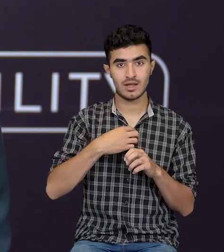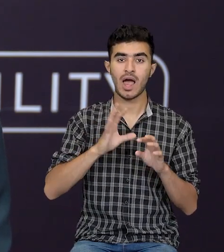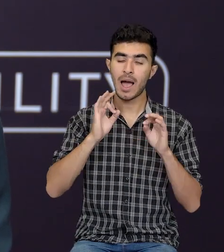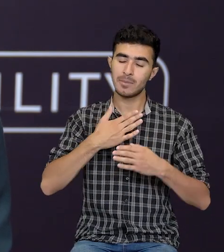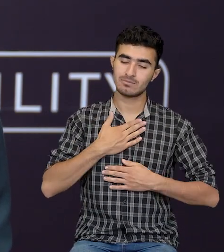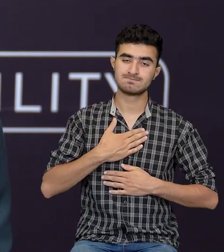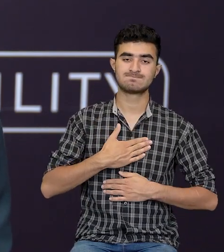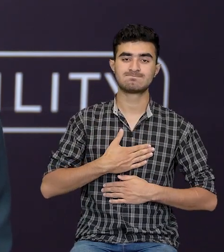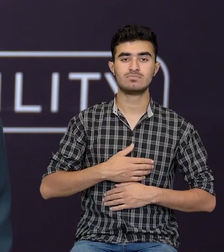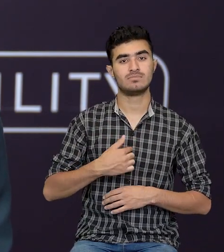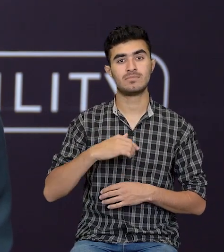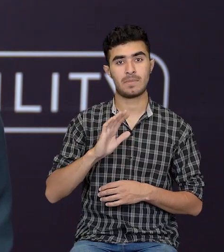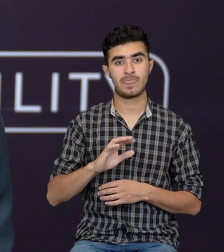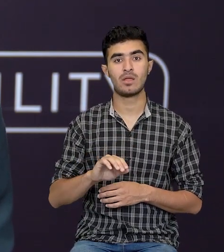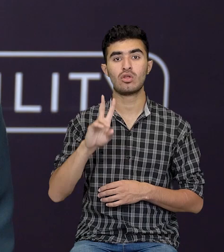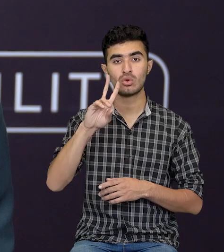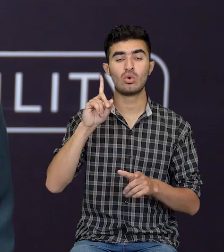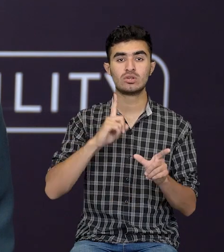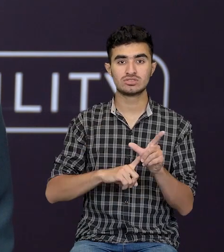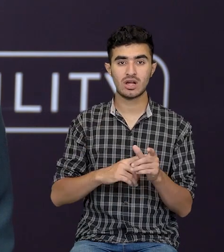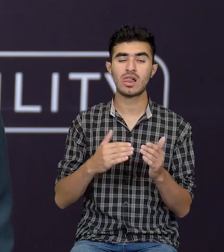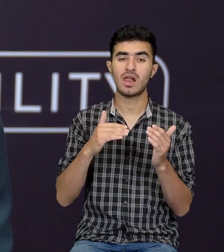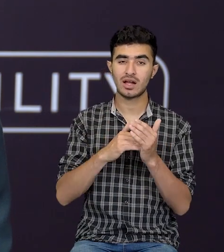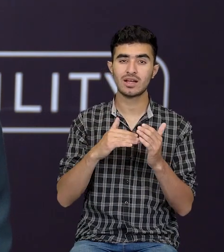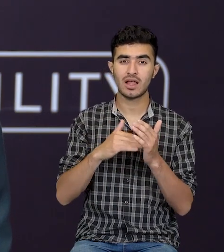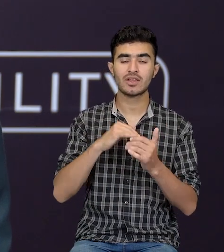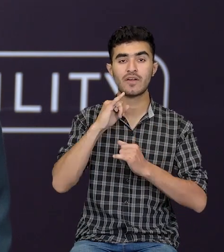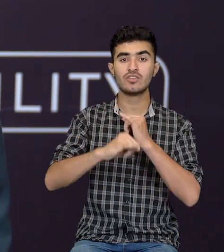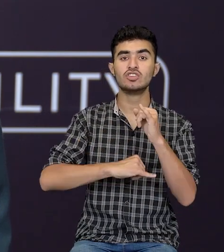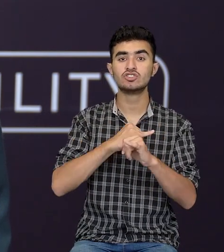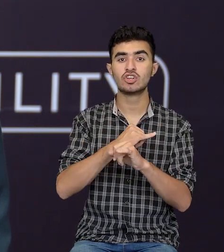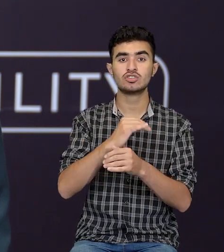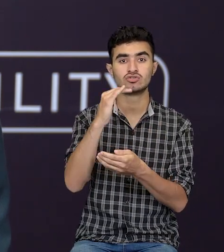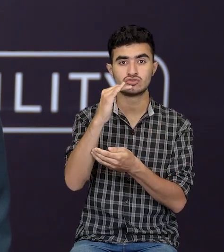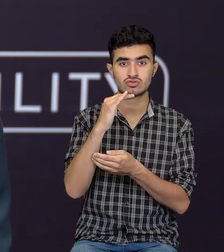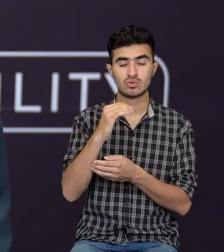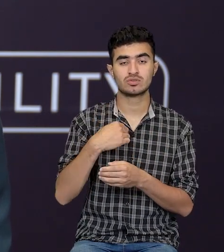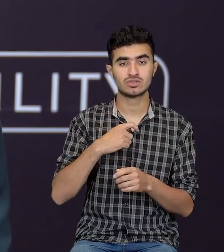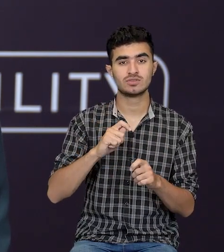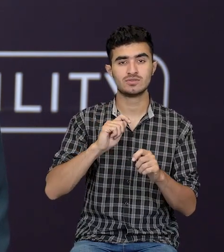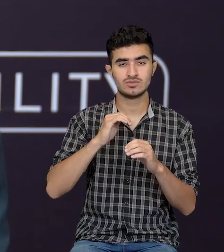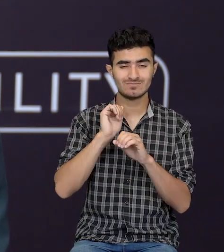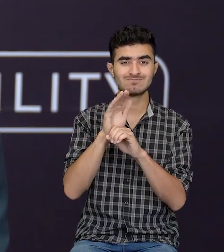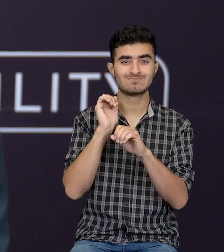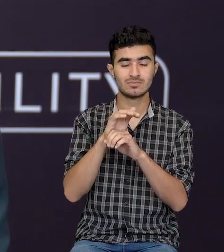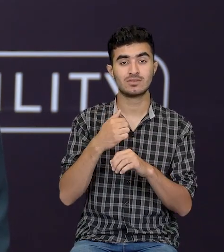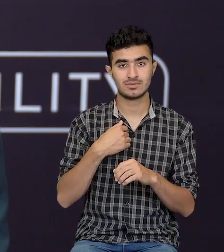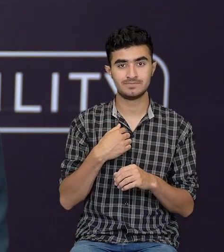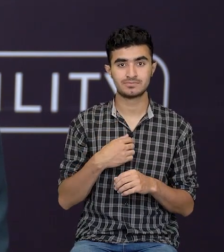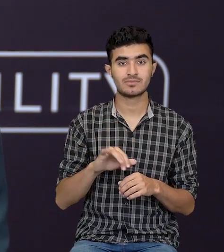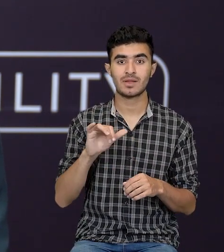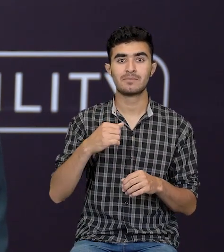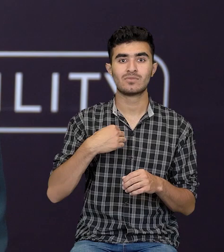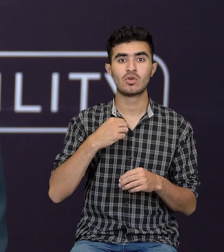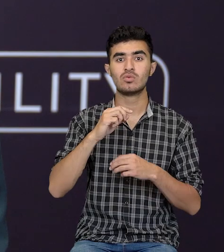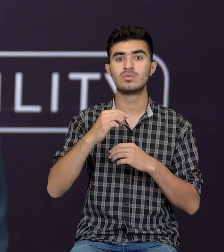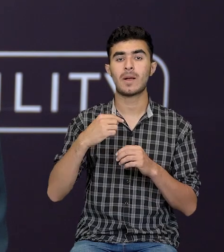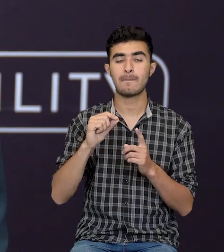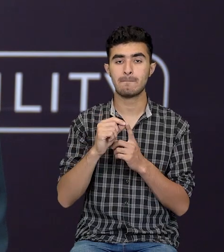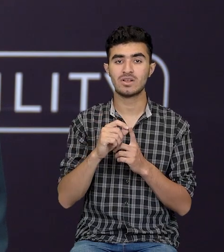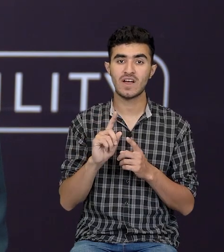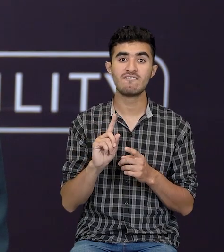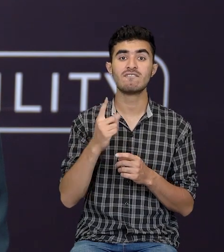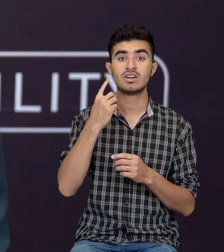आप नेशनल चैम्पियन बनो, फिर जाके आपको इंटरनेशनल टूर मिलता था। तो जब दोबारा हुआ तो उसमें भी मैं अंडर 16, अंडर 18,